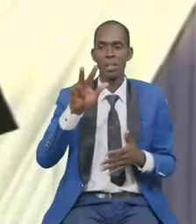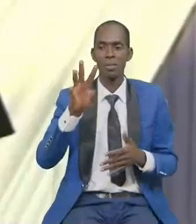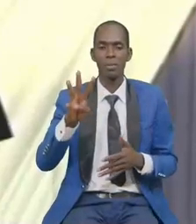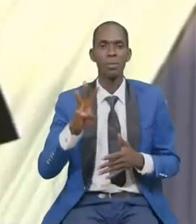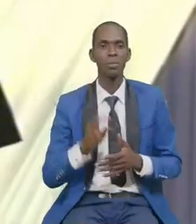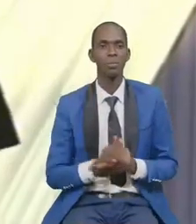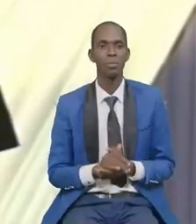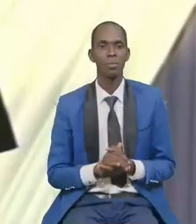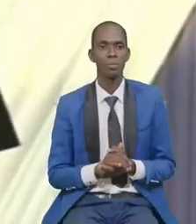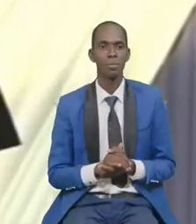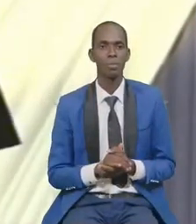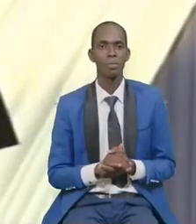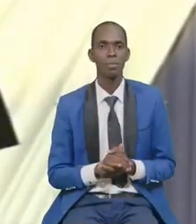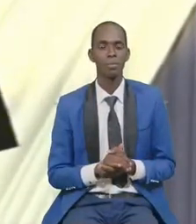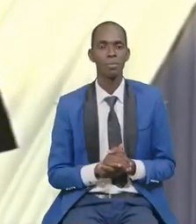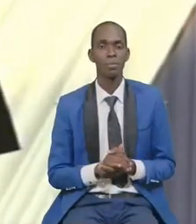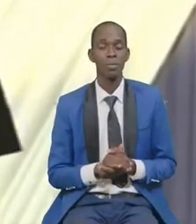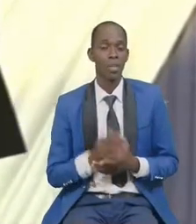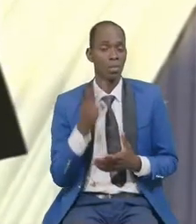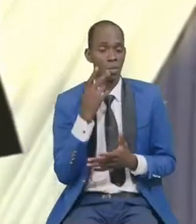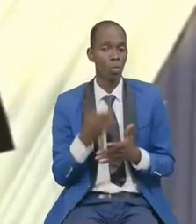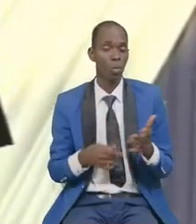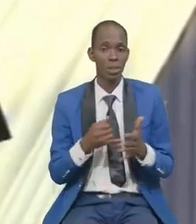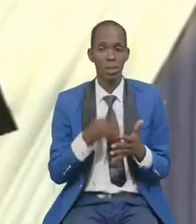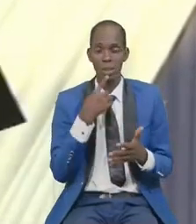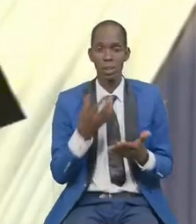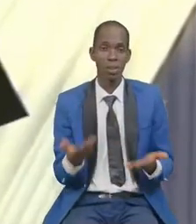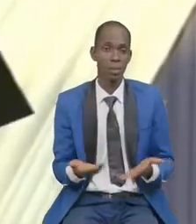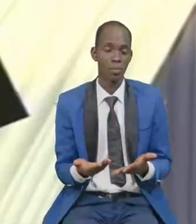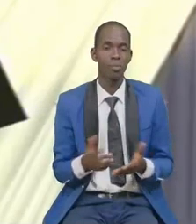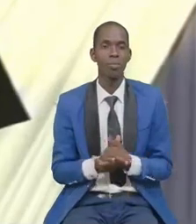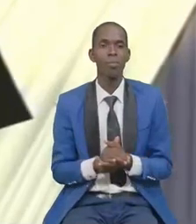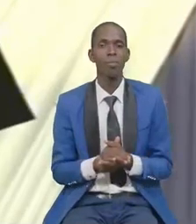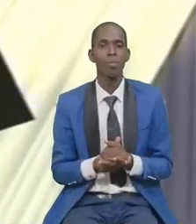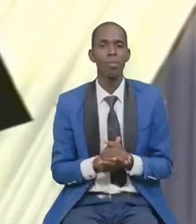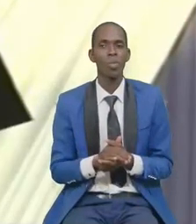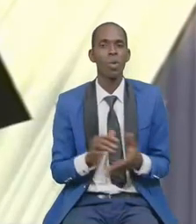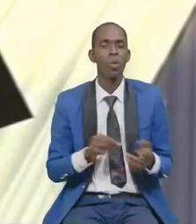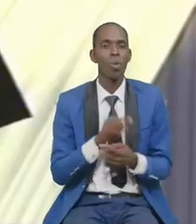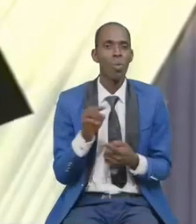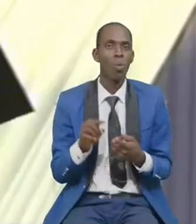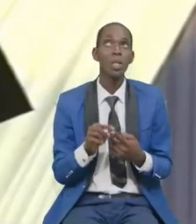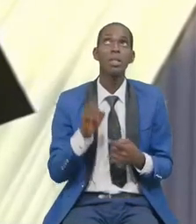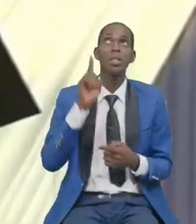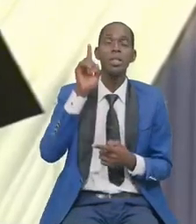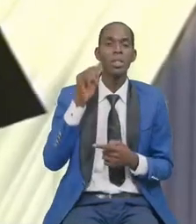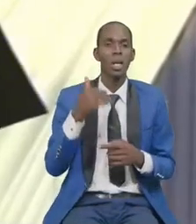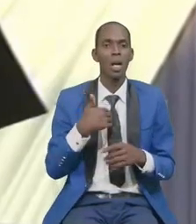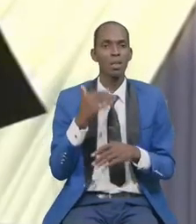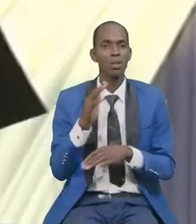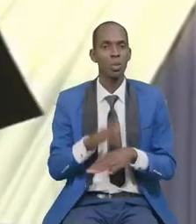34. Voici ce qu'il dit. Puis, ayant appelé la foule